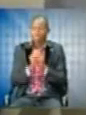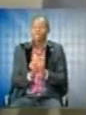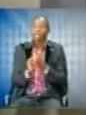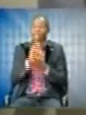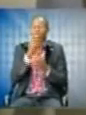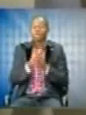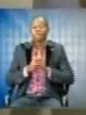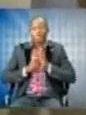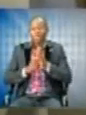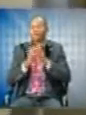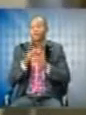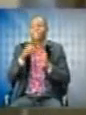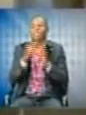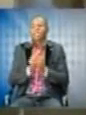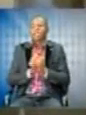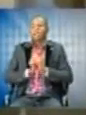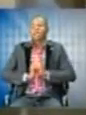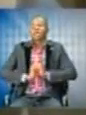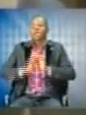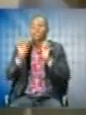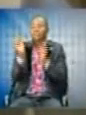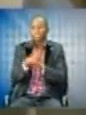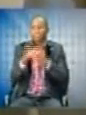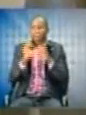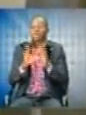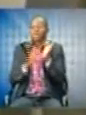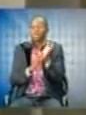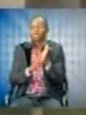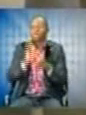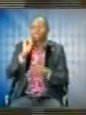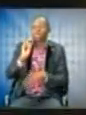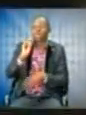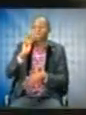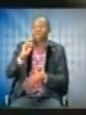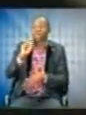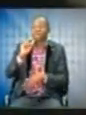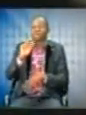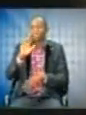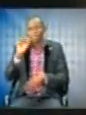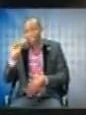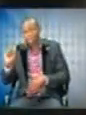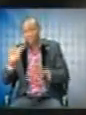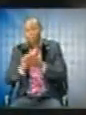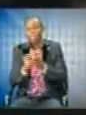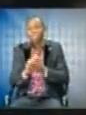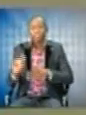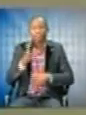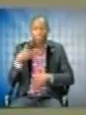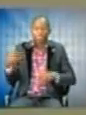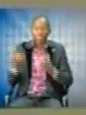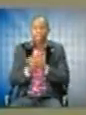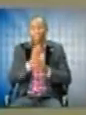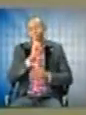12 février 2013 en la salle Espérance du Collège Imara. Une action caritative et de charité saluée dans les